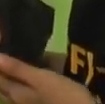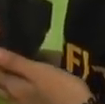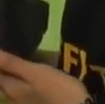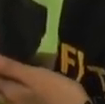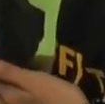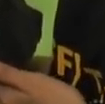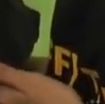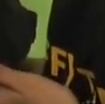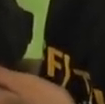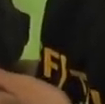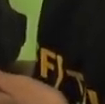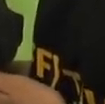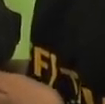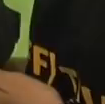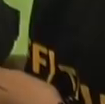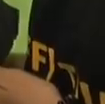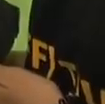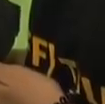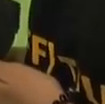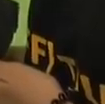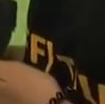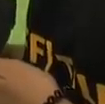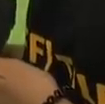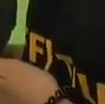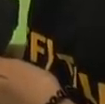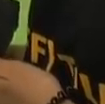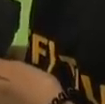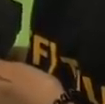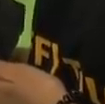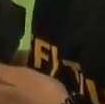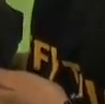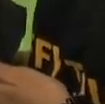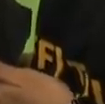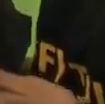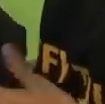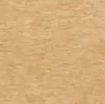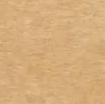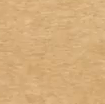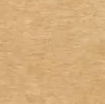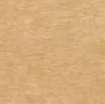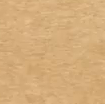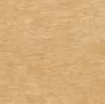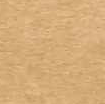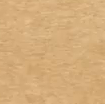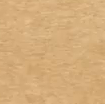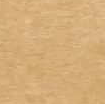yung mga kakulangan opo, na bayad lalo na sa OT nyo po. Opo. Opo.